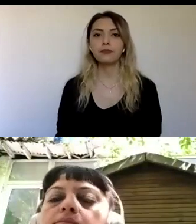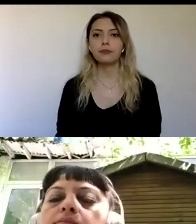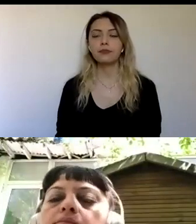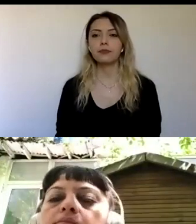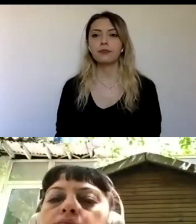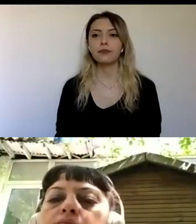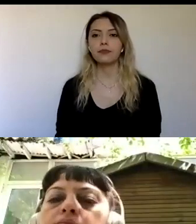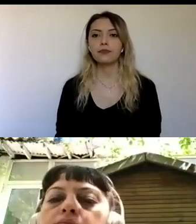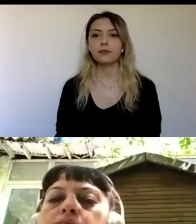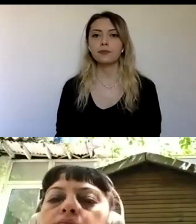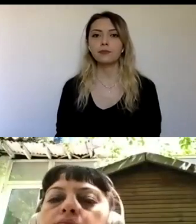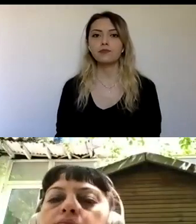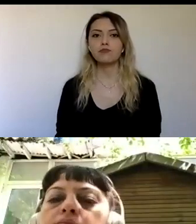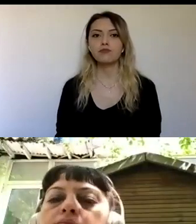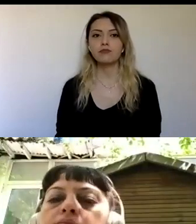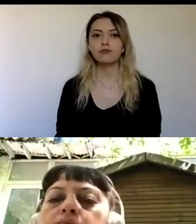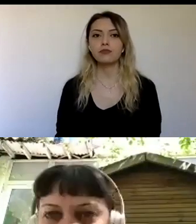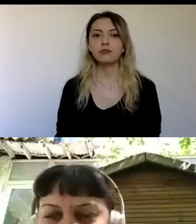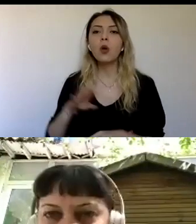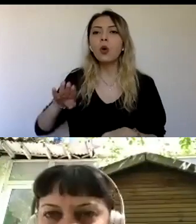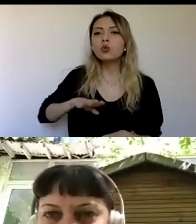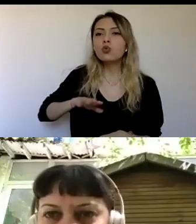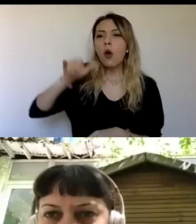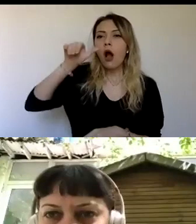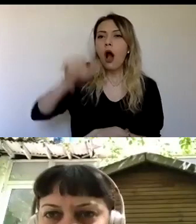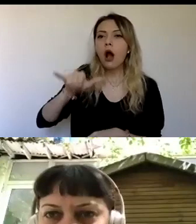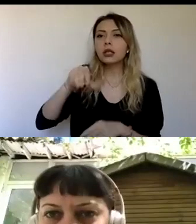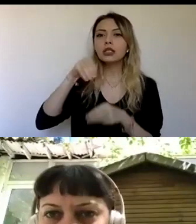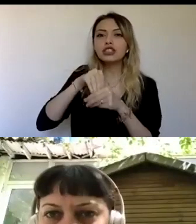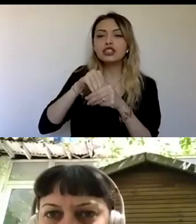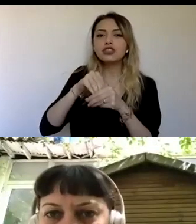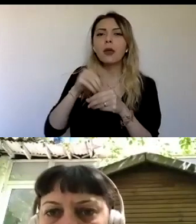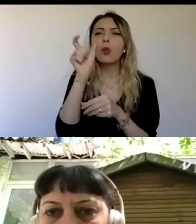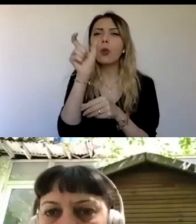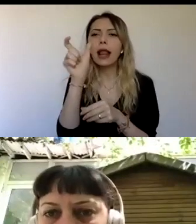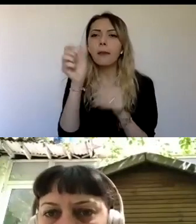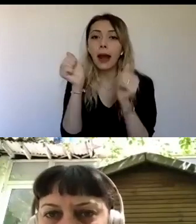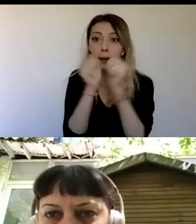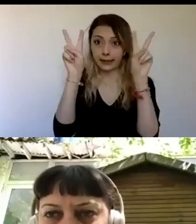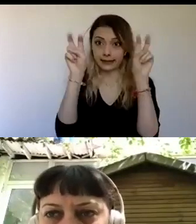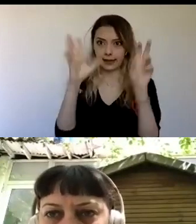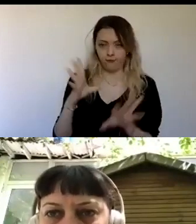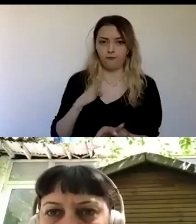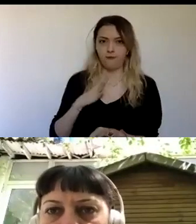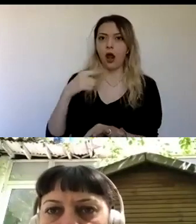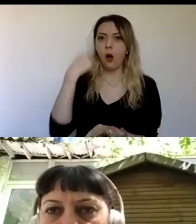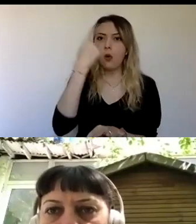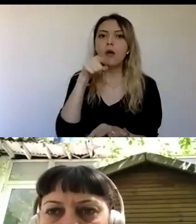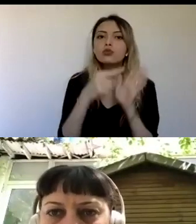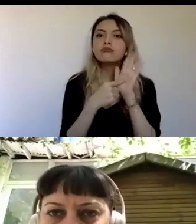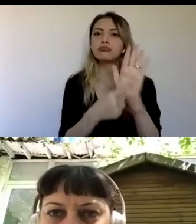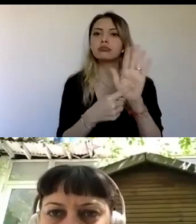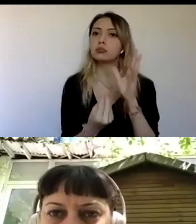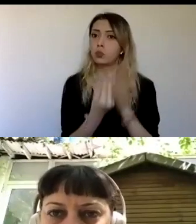hakları geçen kelimelerin olduğu yasa tasarıları, kanunlar hepsini buradan görebiliyoruz. Yine aynı şekilde